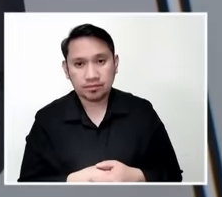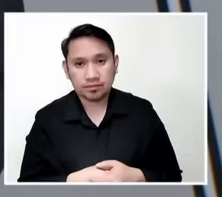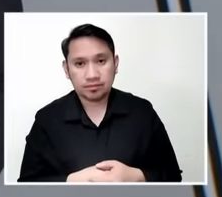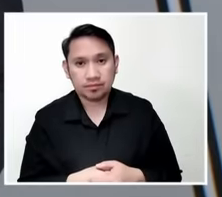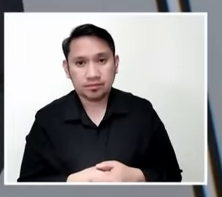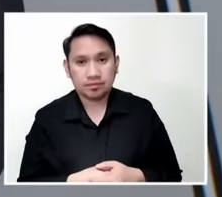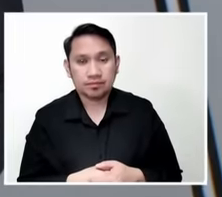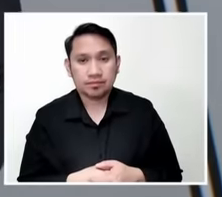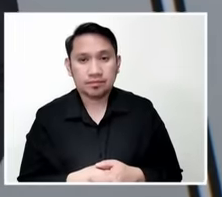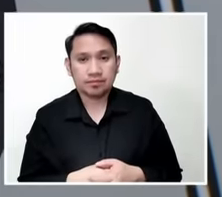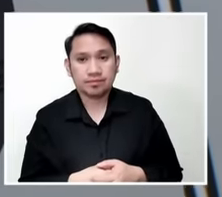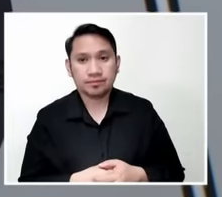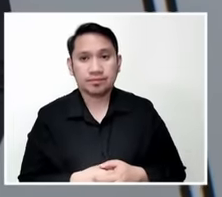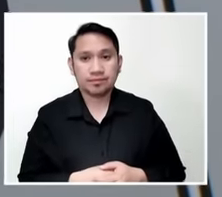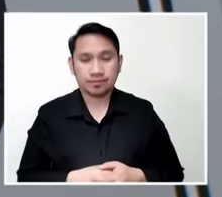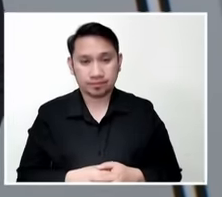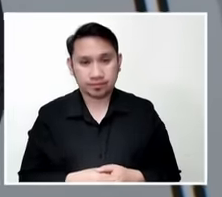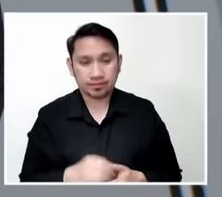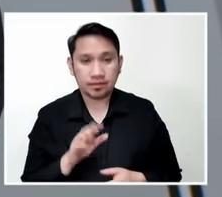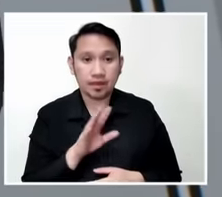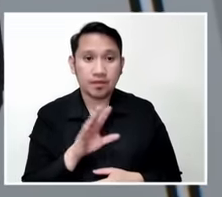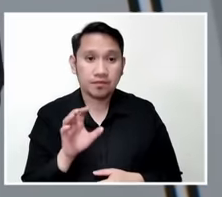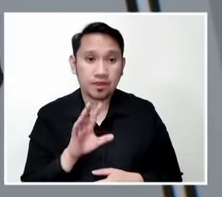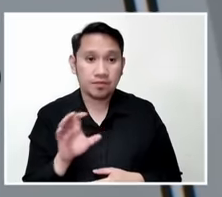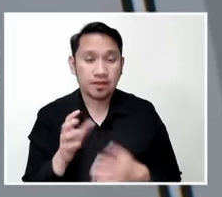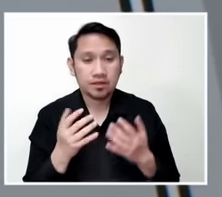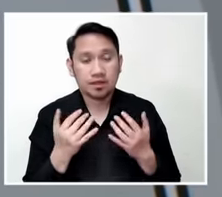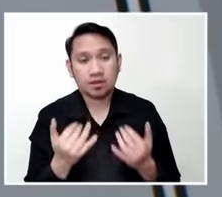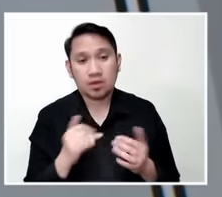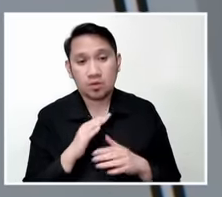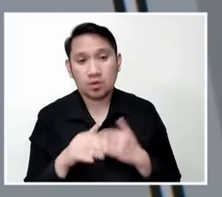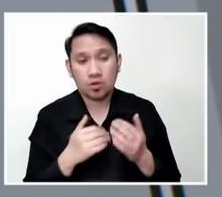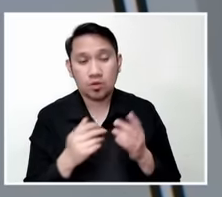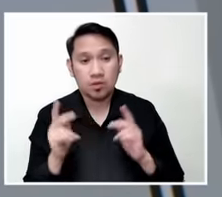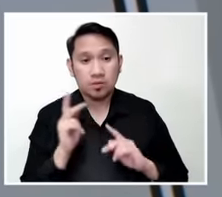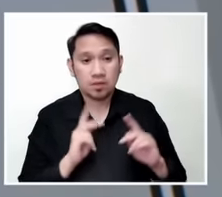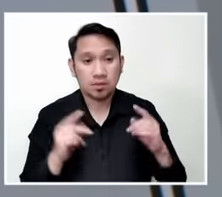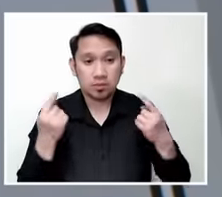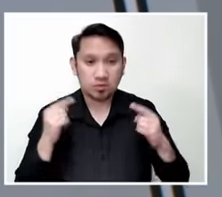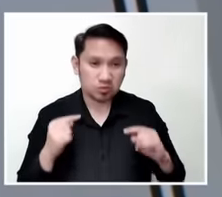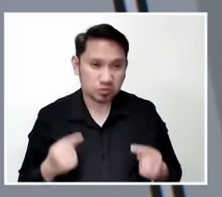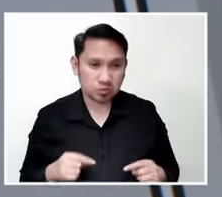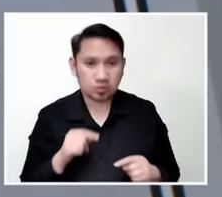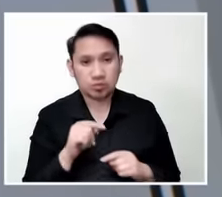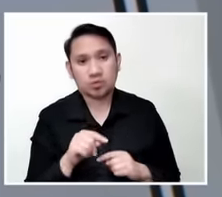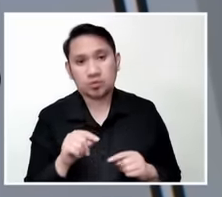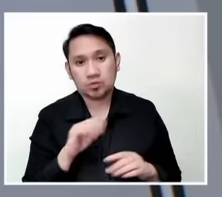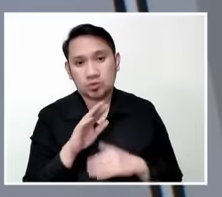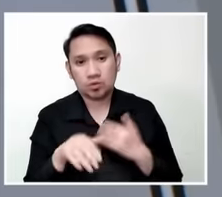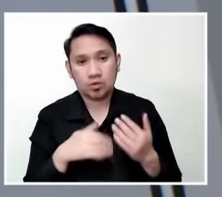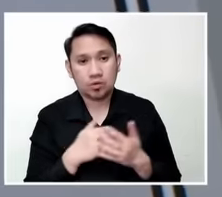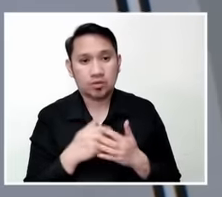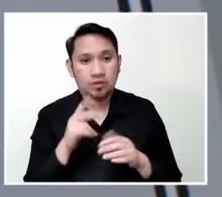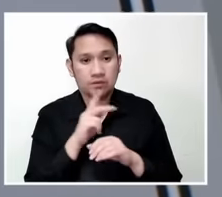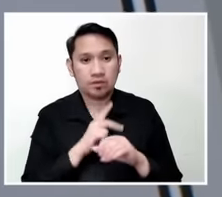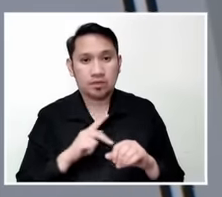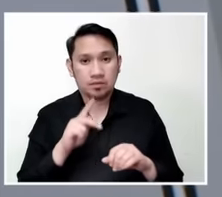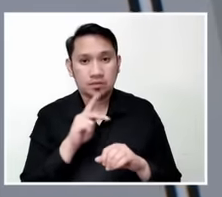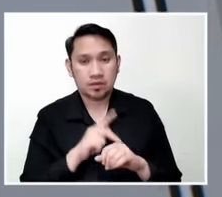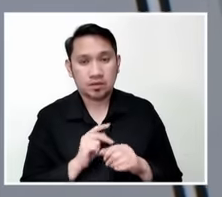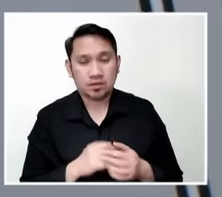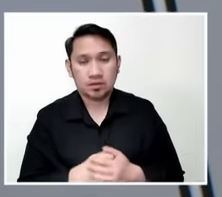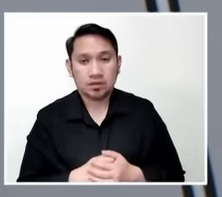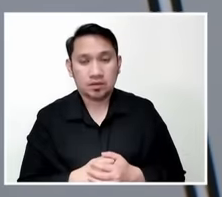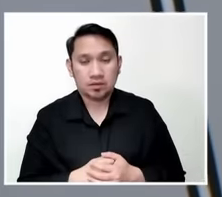Umabot na po sa mahigit na 500 ang bilang ng fireworks-related injury sa buong bansa. Ayon sa Department of